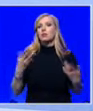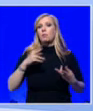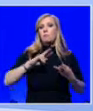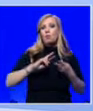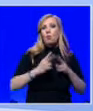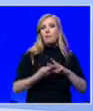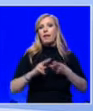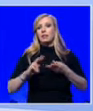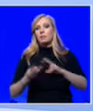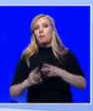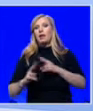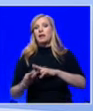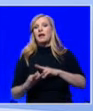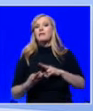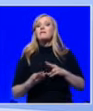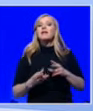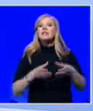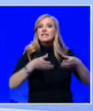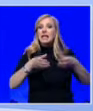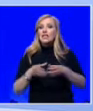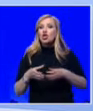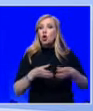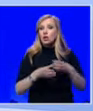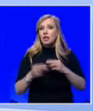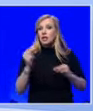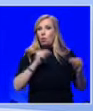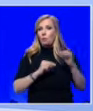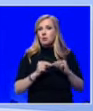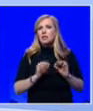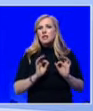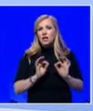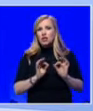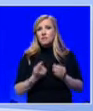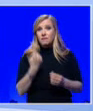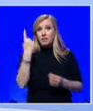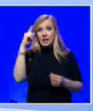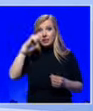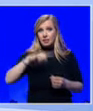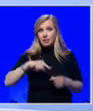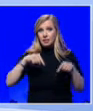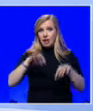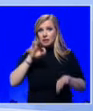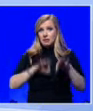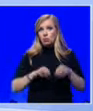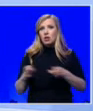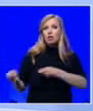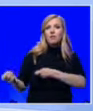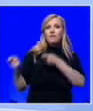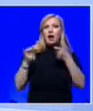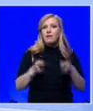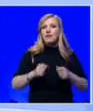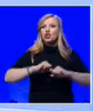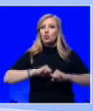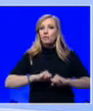промени в секционните избирателни комисии, включително в деня на изборите, вкаране на резервни членове, няма начин да не се получи това, което